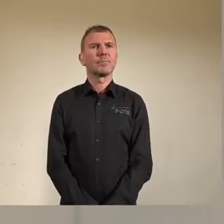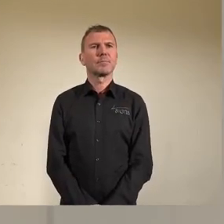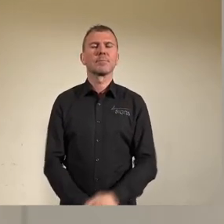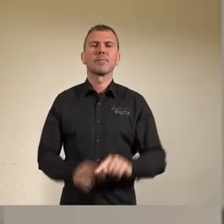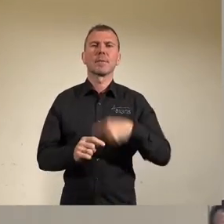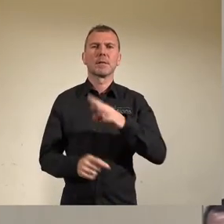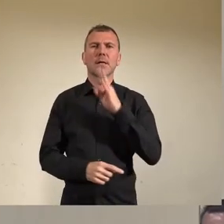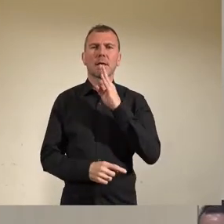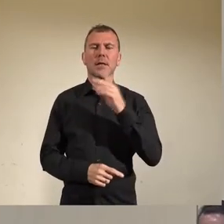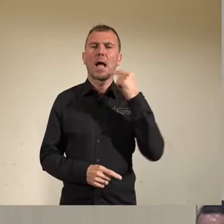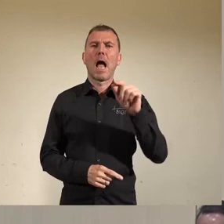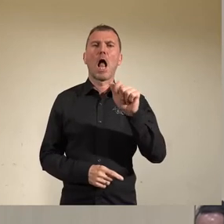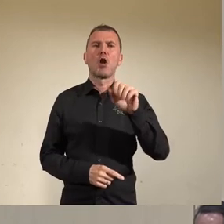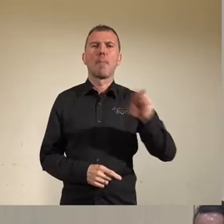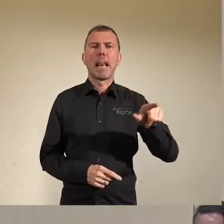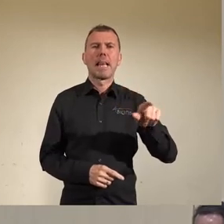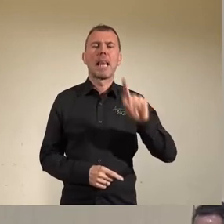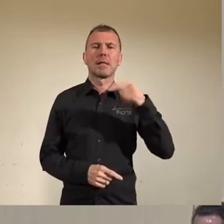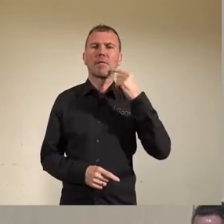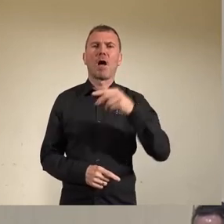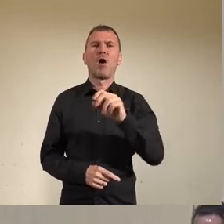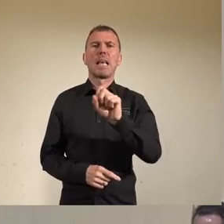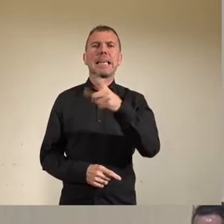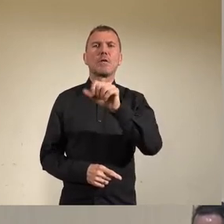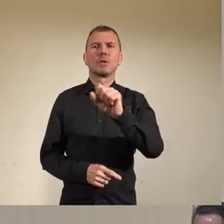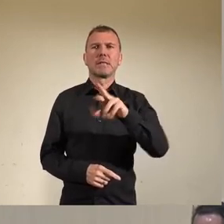Als nächster Redner Herr Lommel, dann Frau Filusine.